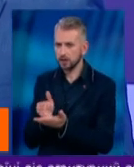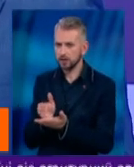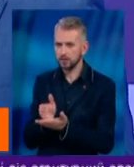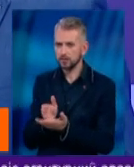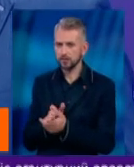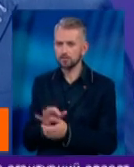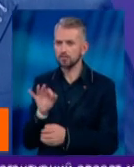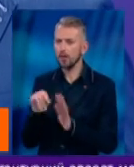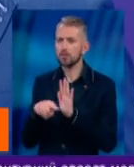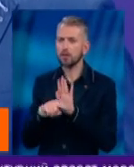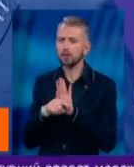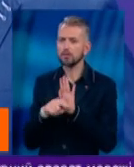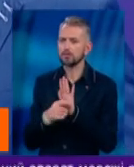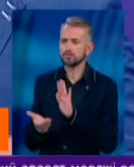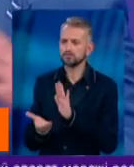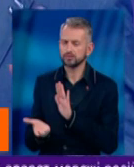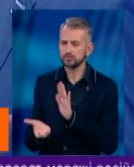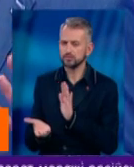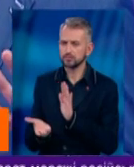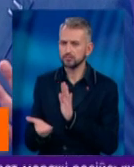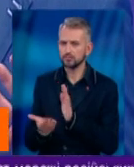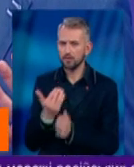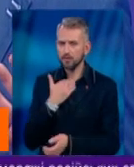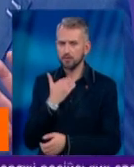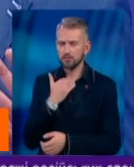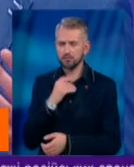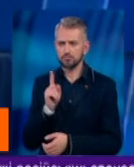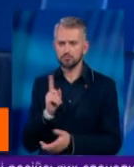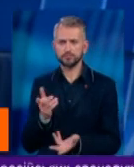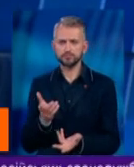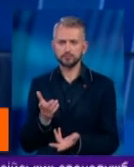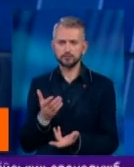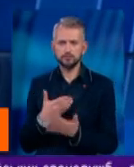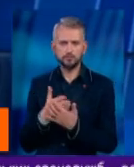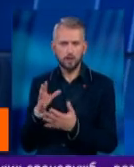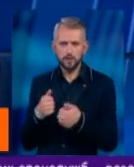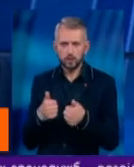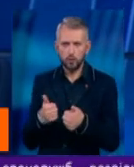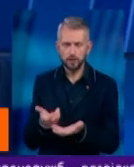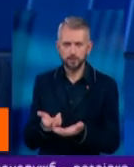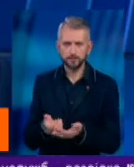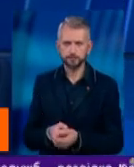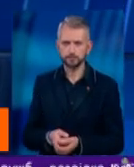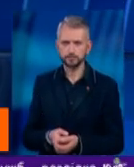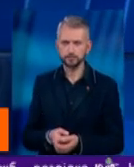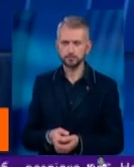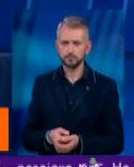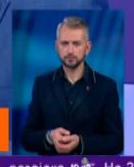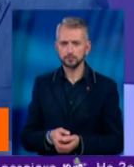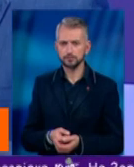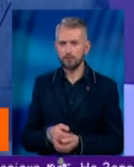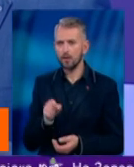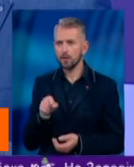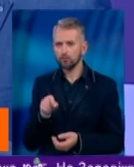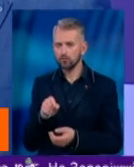а щодо негативних аспектів, бо ну, складається враження, що ніби все добре. Будемо, чи варто тут